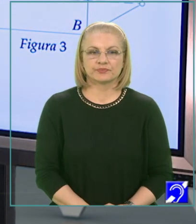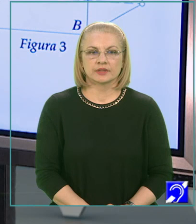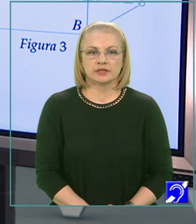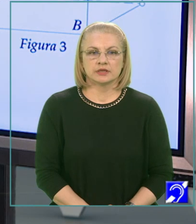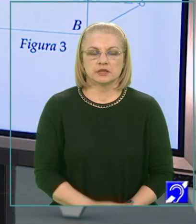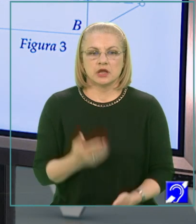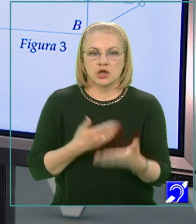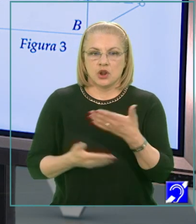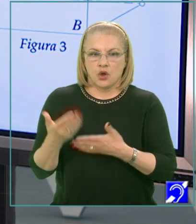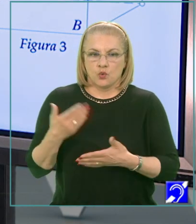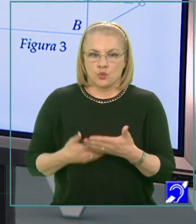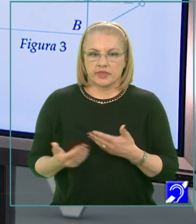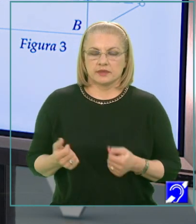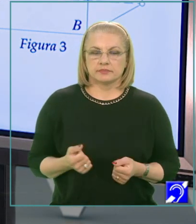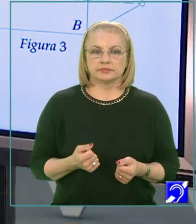Înlocuim cu